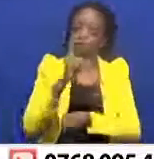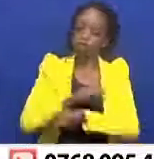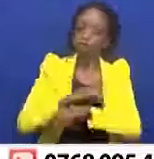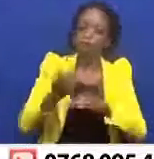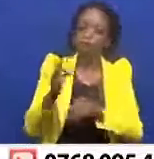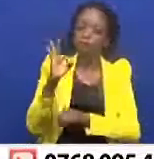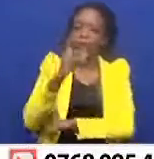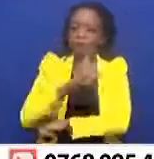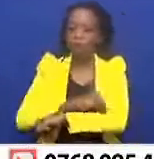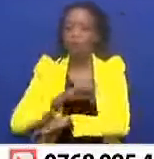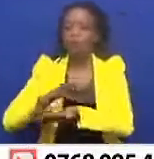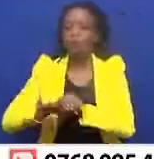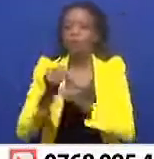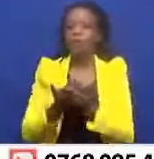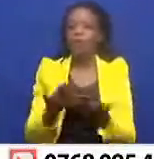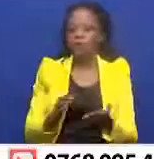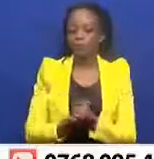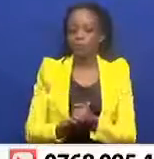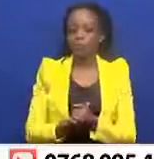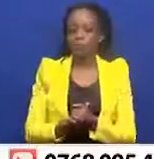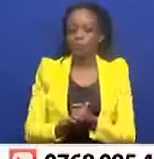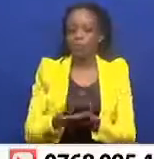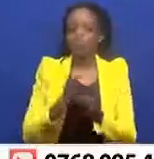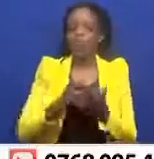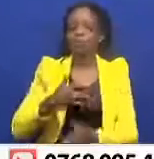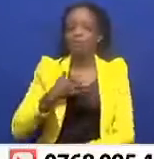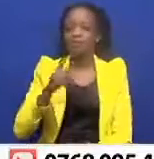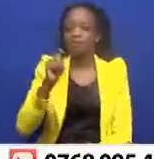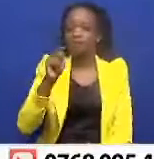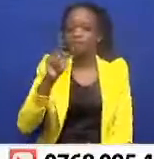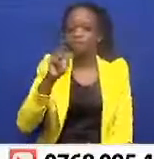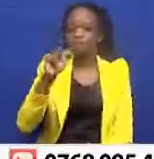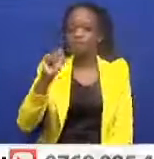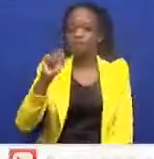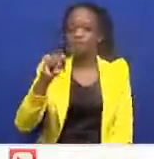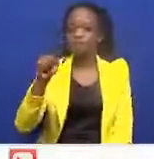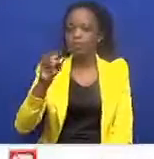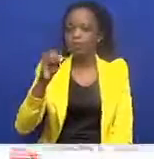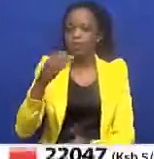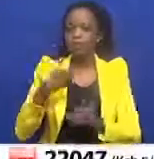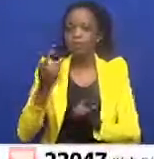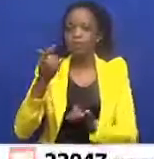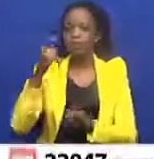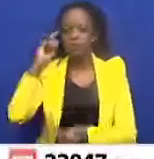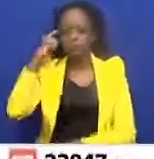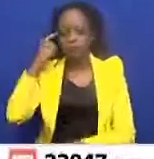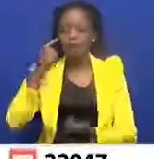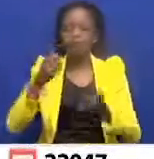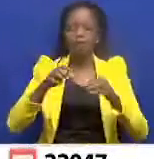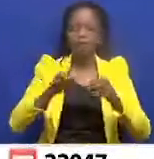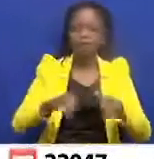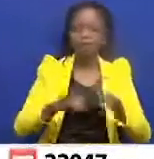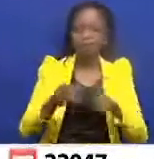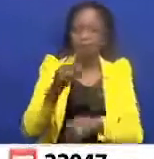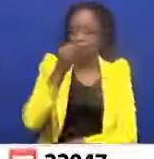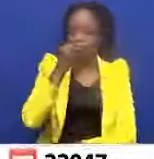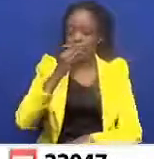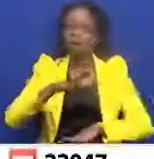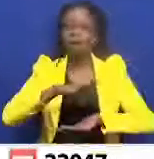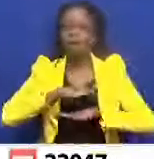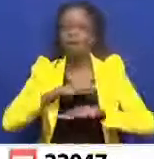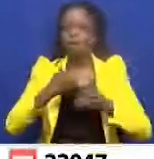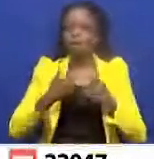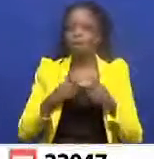tatu hivi. Unajua huwa inachukuliwa kwamba Trans Nzoia generally, wakisema tu Trans Nzoia watu wanawaza kwamba ni mashamba, watu wana vyakula na vitu vingi,